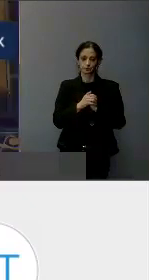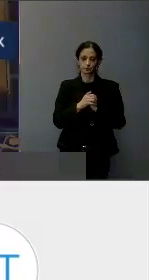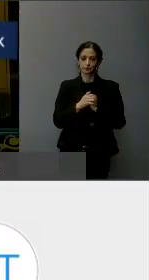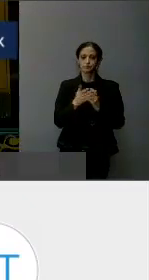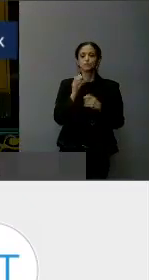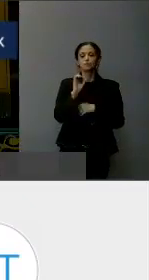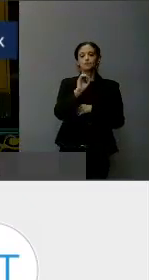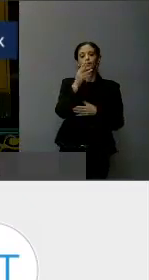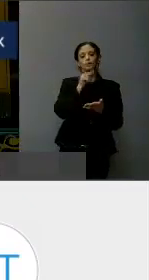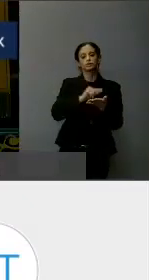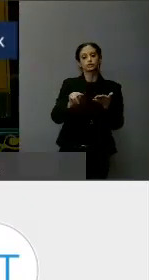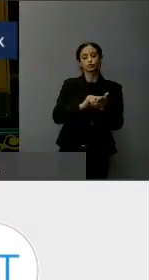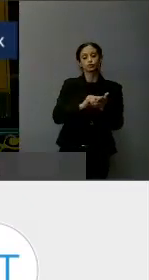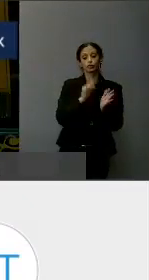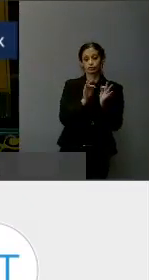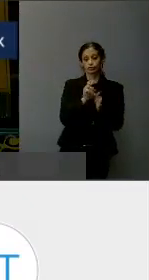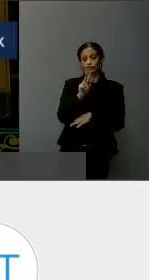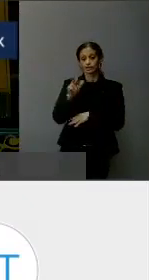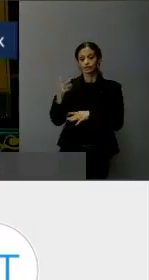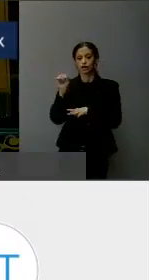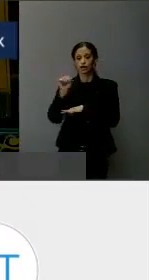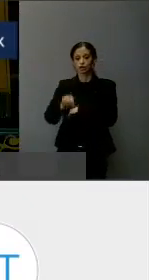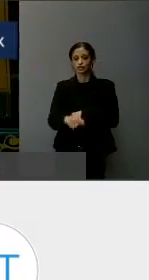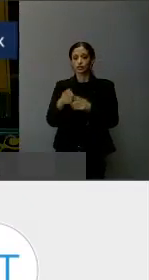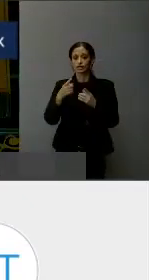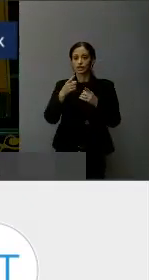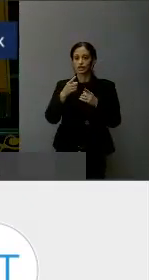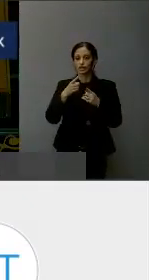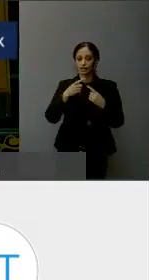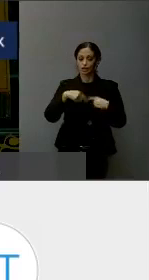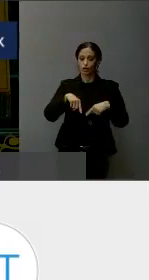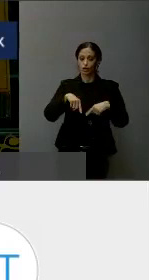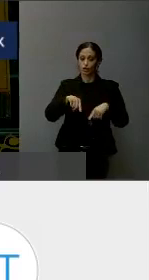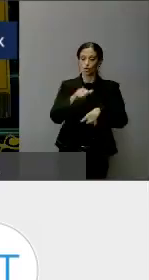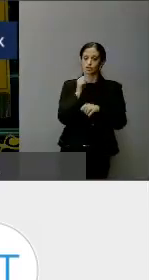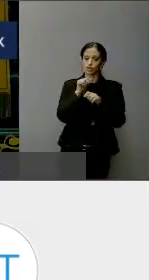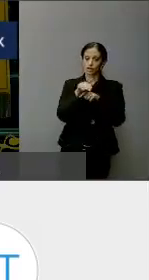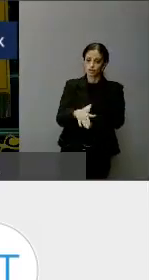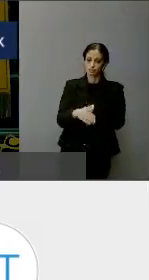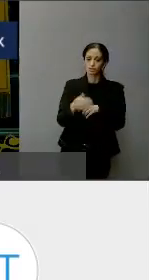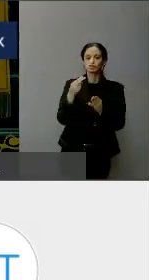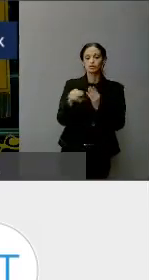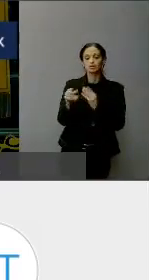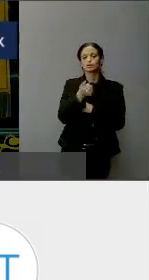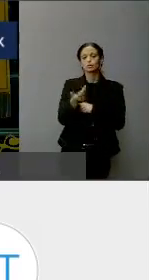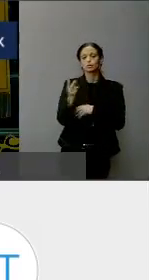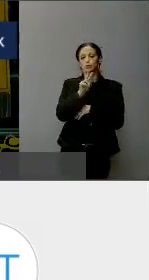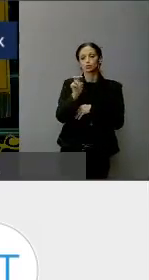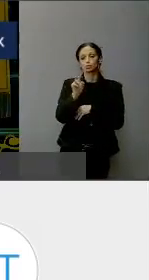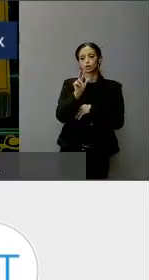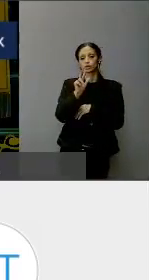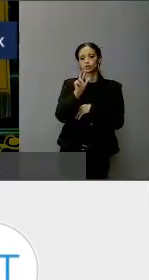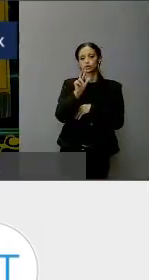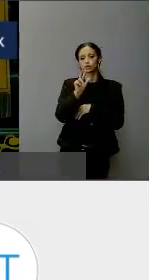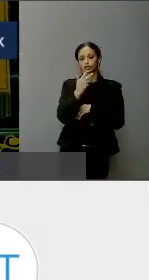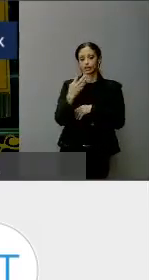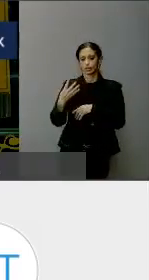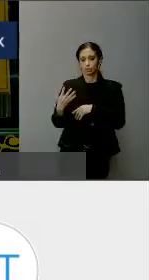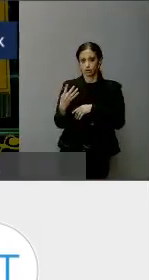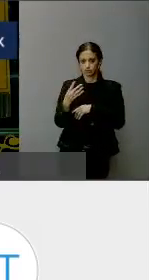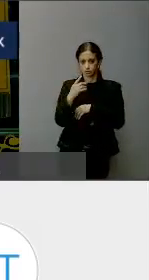15 alimenti tra i contrari il consiglio respinge l'emendamento numero 234